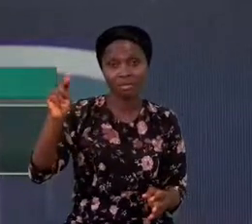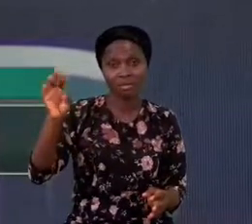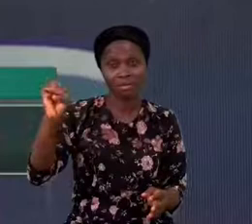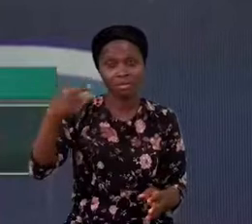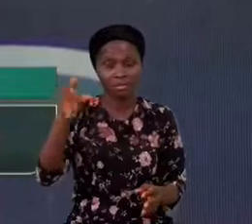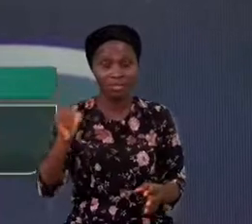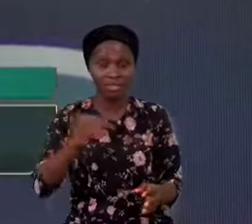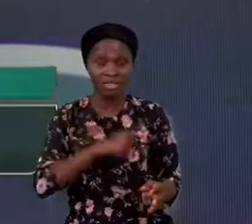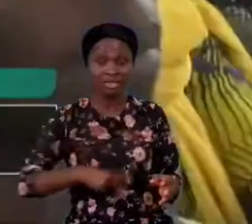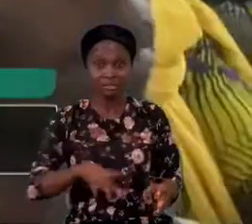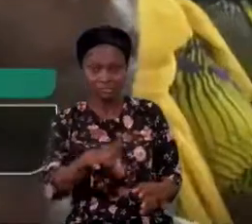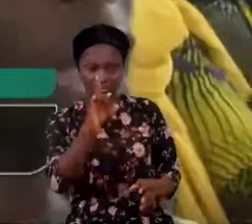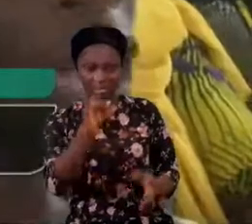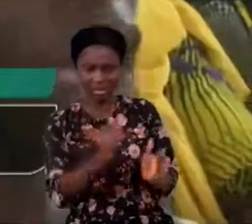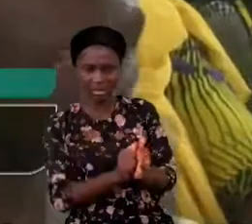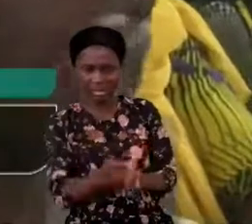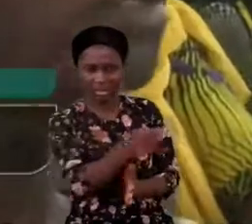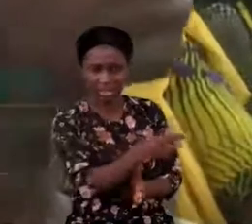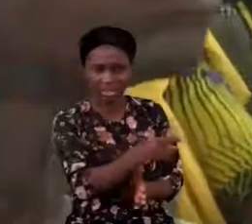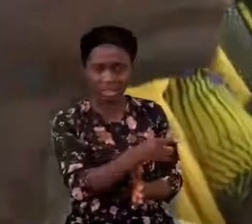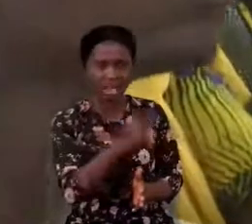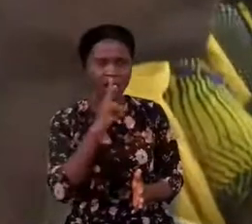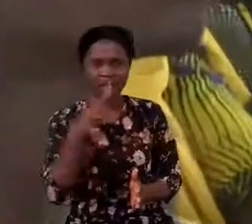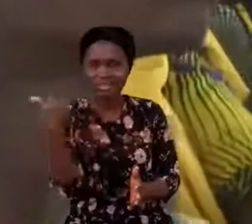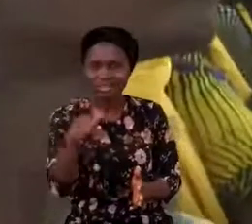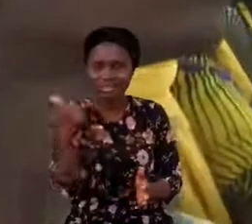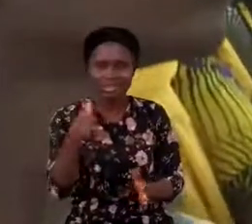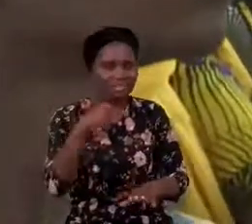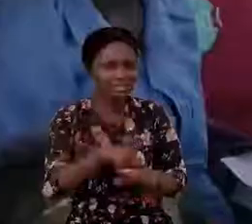10 fois supérieur. Je parle de toi, hein.